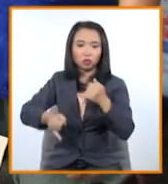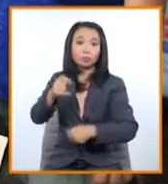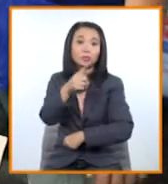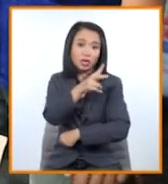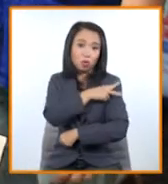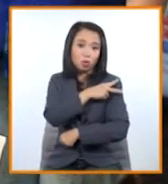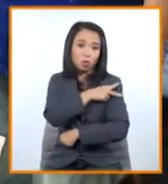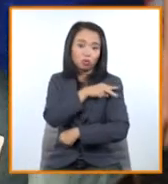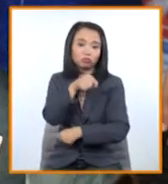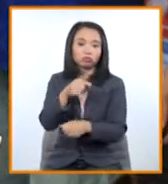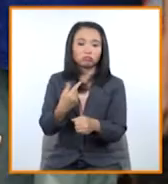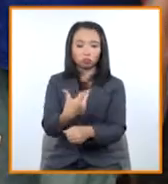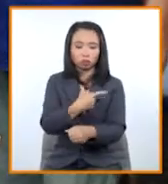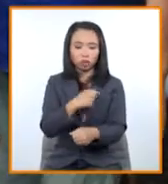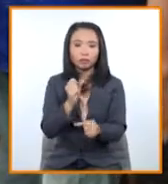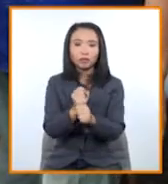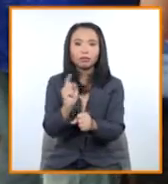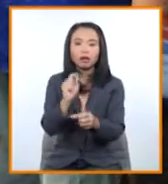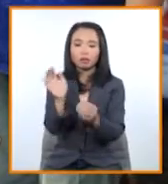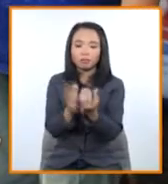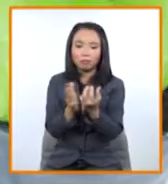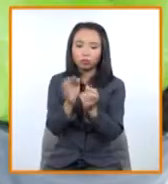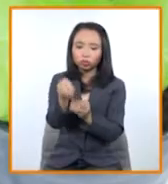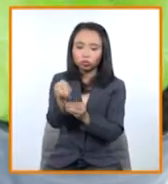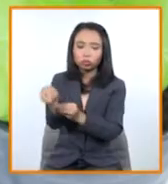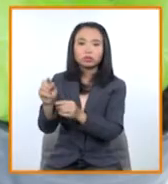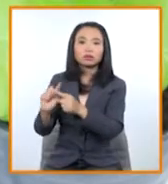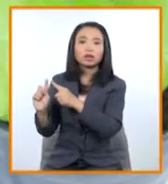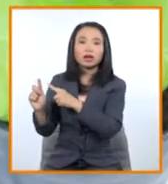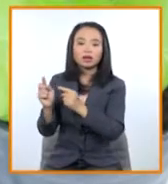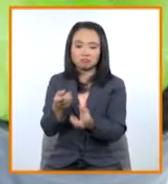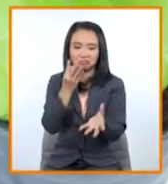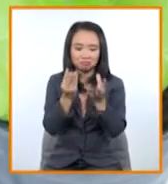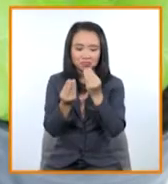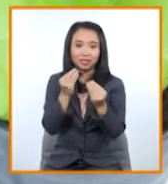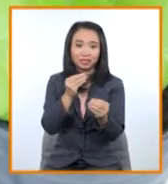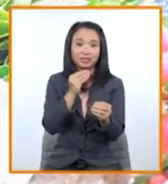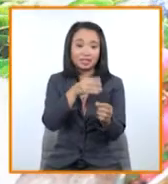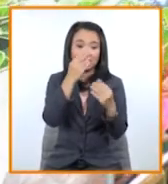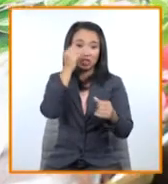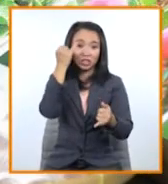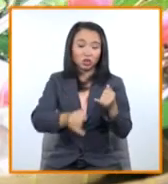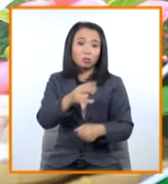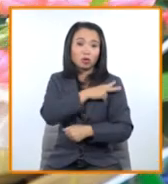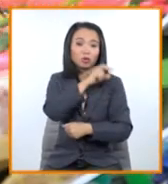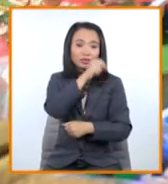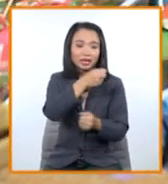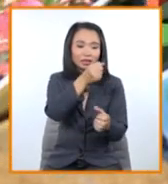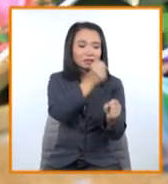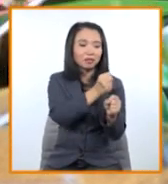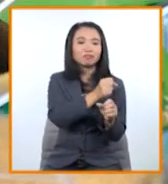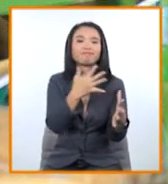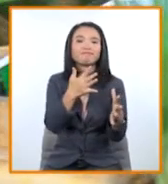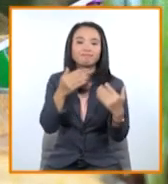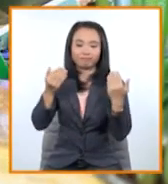าโทมีความชอบในการทำเกษตรตั้งแต่สมัยเรียนและยังไม่เคยทำงานในสายวิชาที่ร่ำเรียนมาได้ตัดสินใจมาตั้งรก